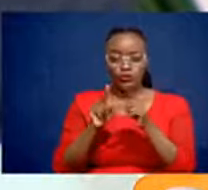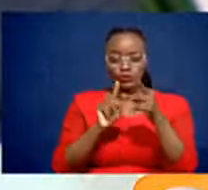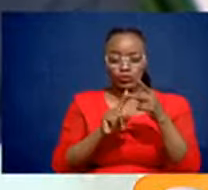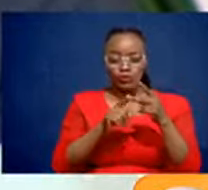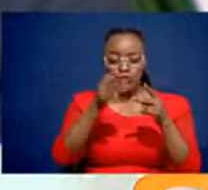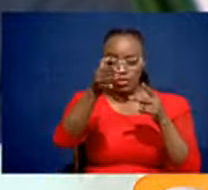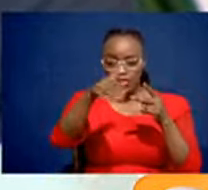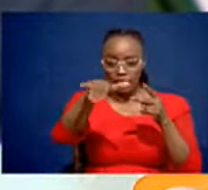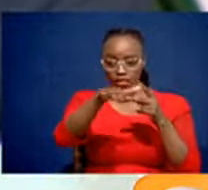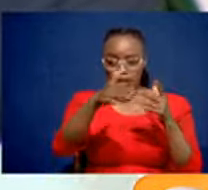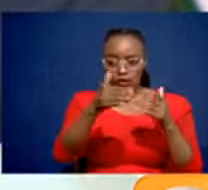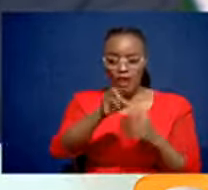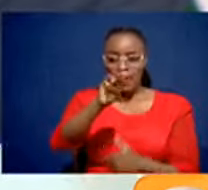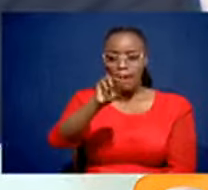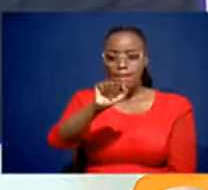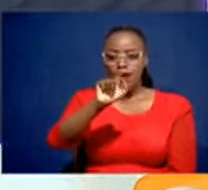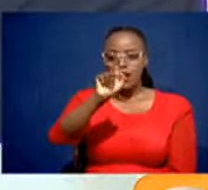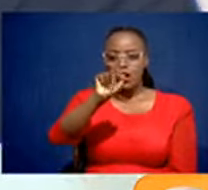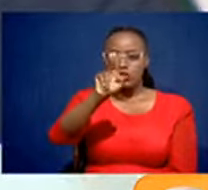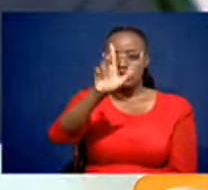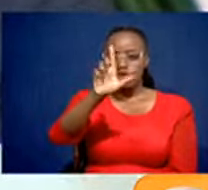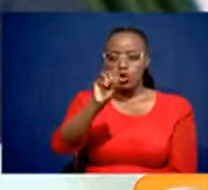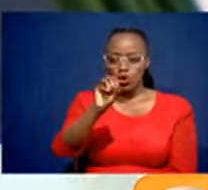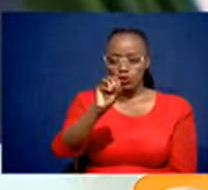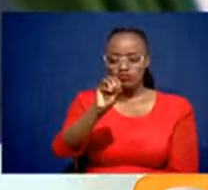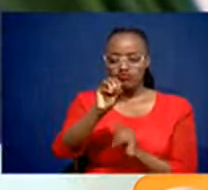pale katika Matulo